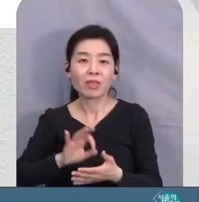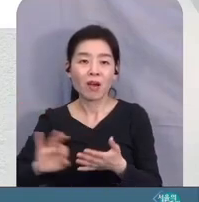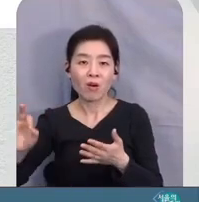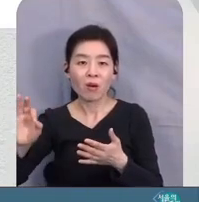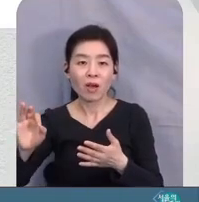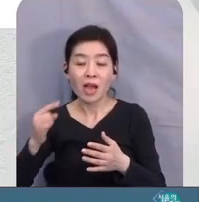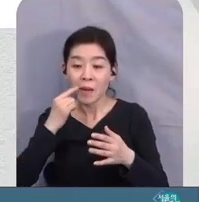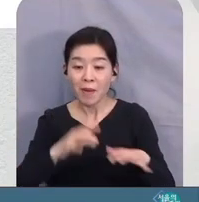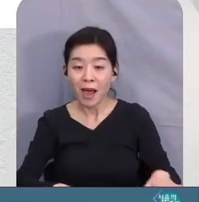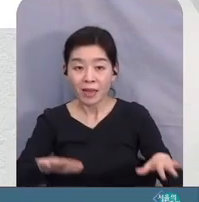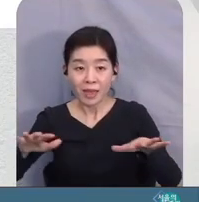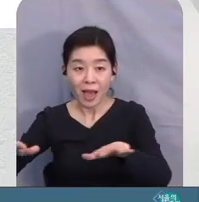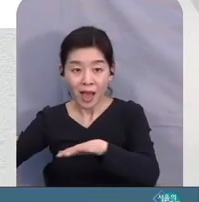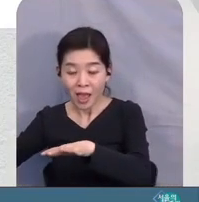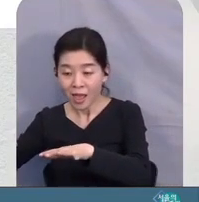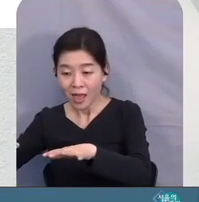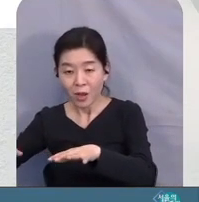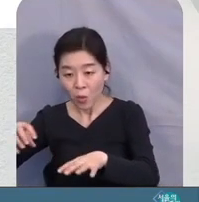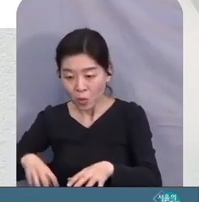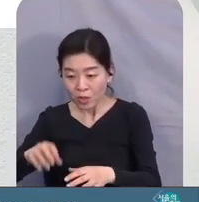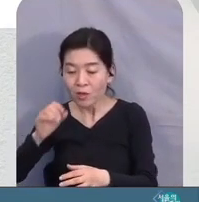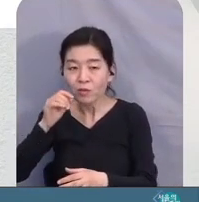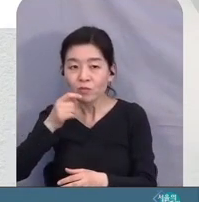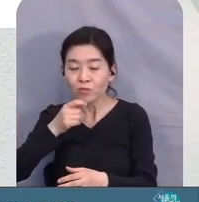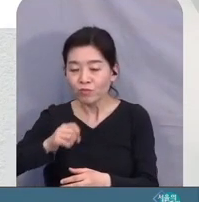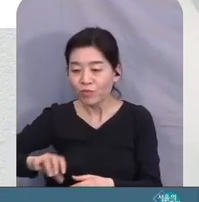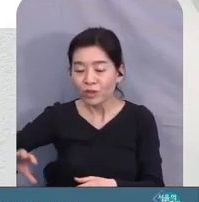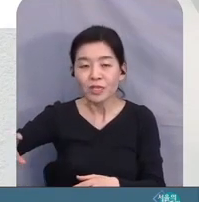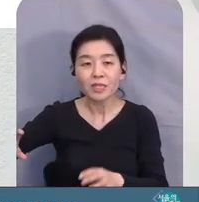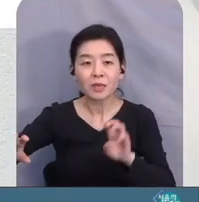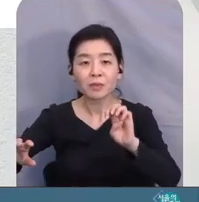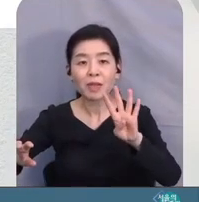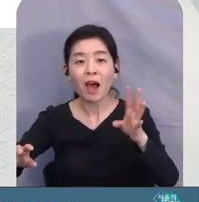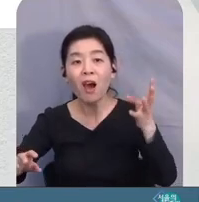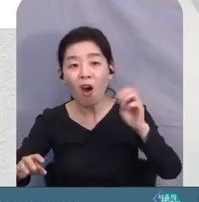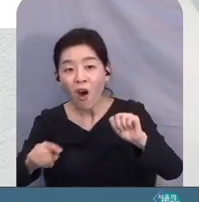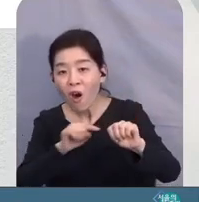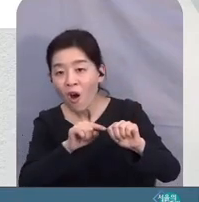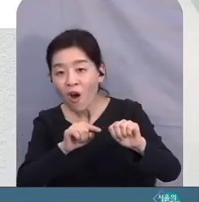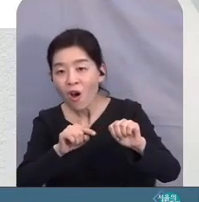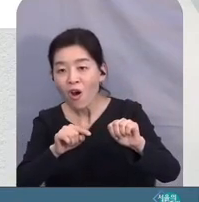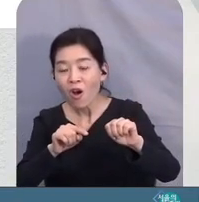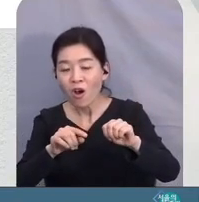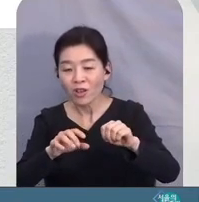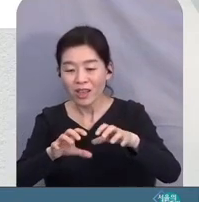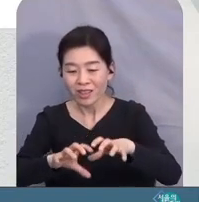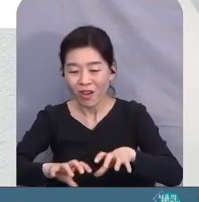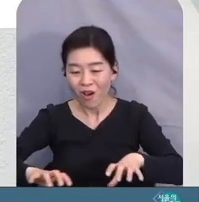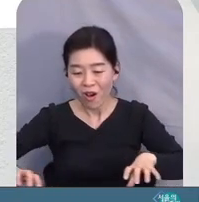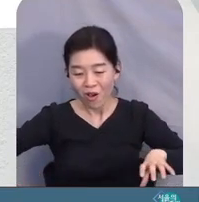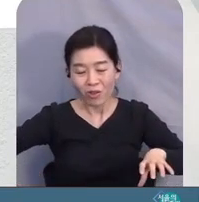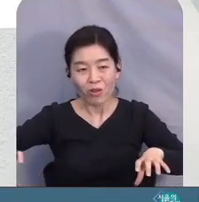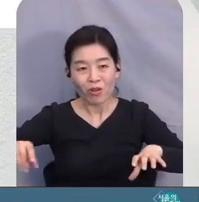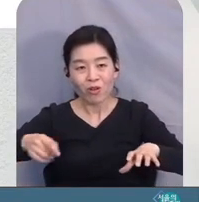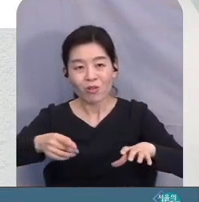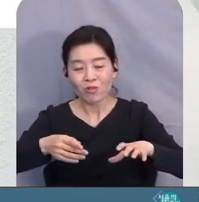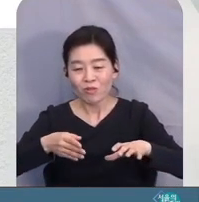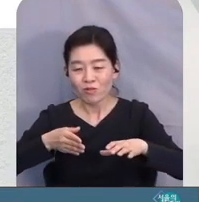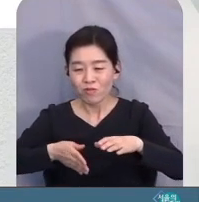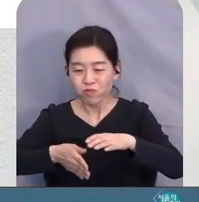바다로 방류하는 게 34억 엔 들어간다고 했는데 터널 뚫느라고 350억 엔 들어갔어요. 그